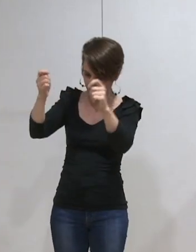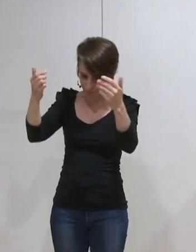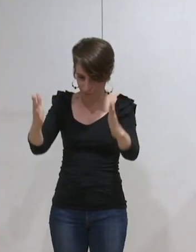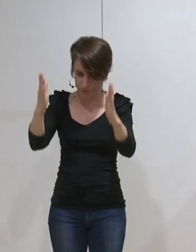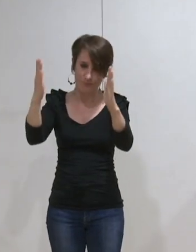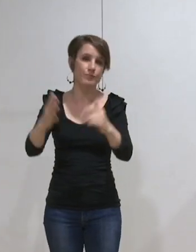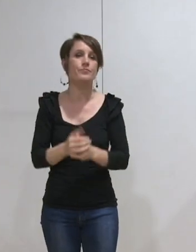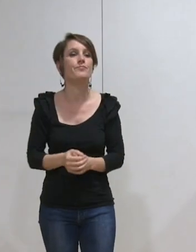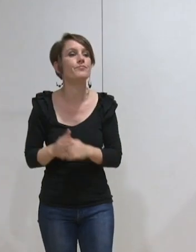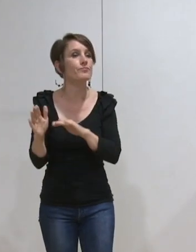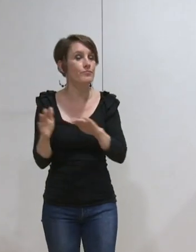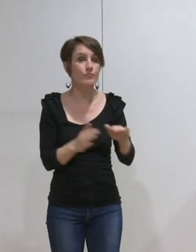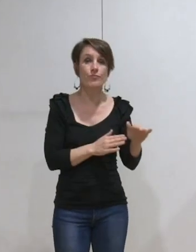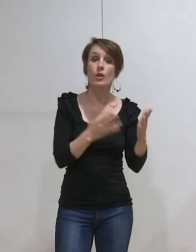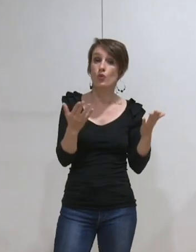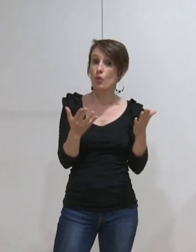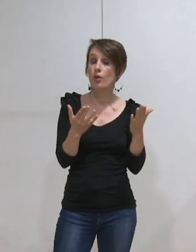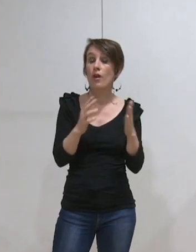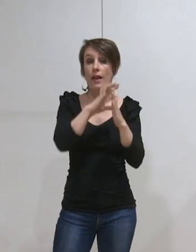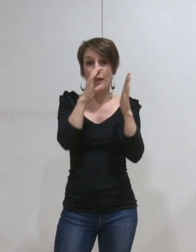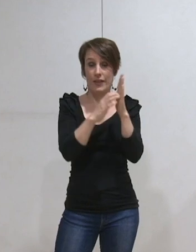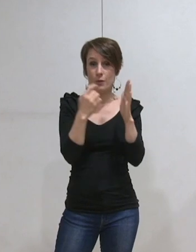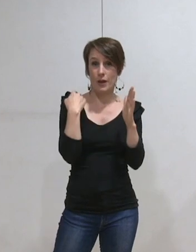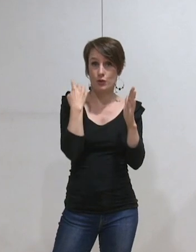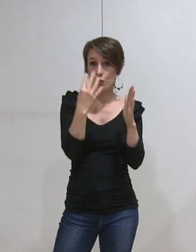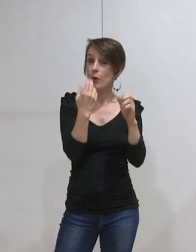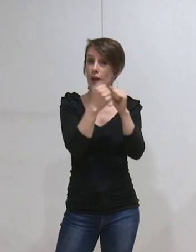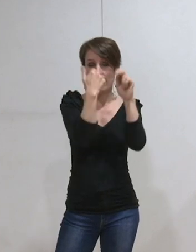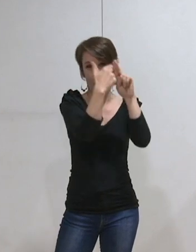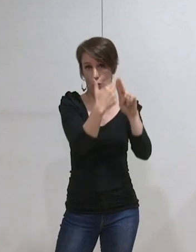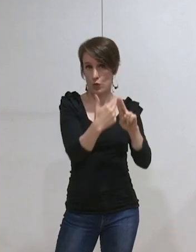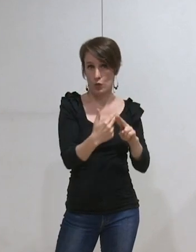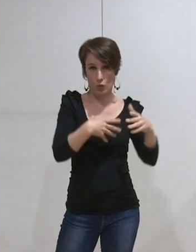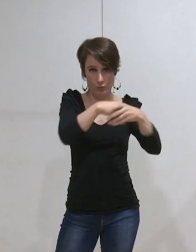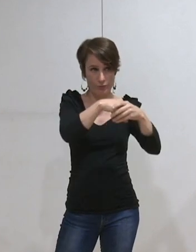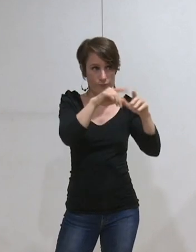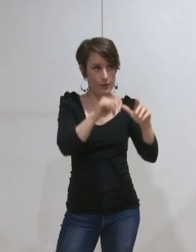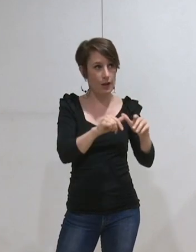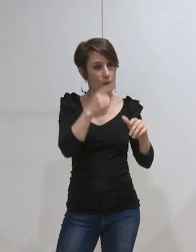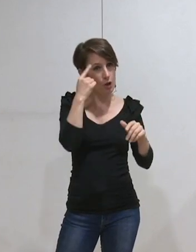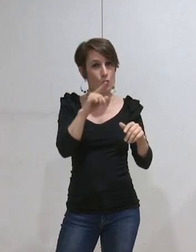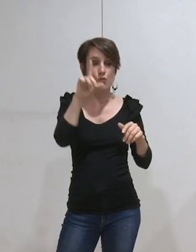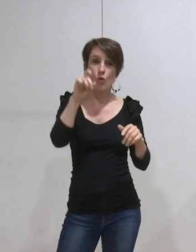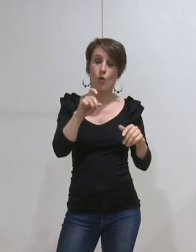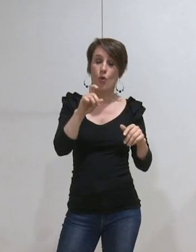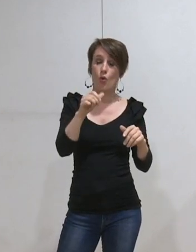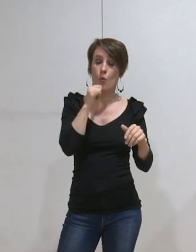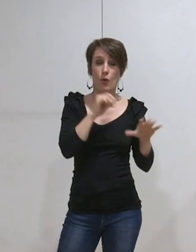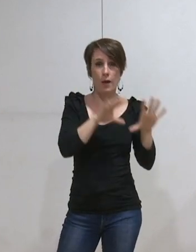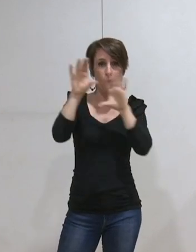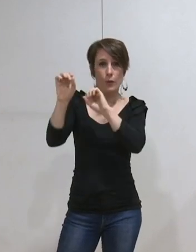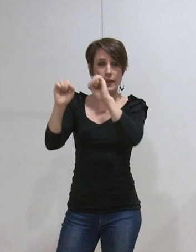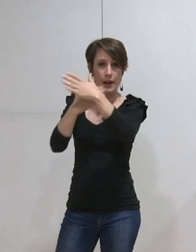au voix la délibération numéro 4 donc portant sur le transfert du service publique de l'eau potable à la